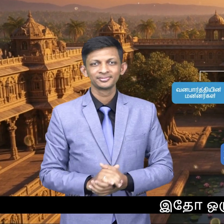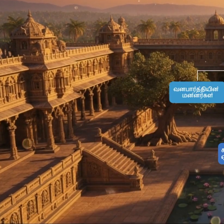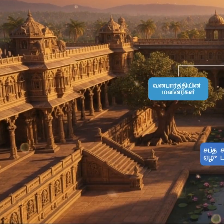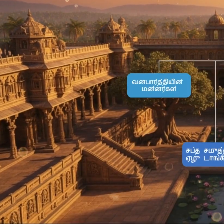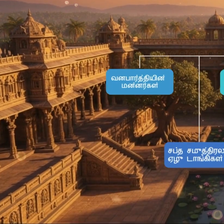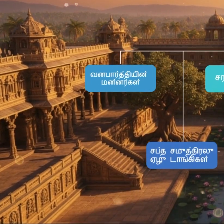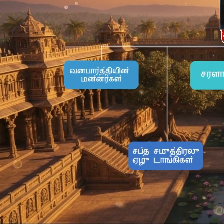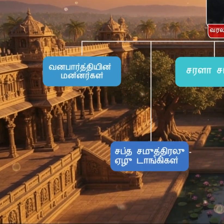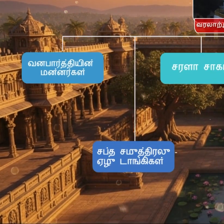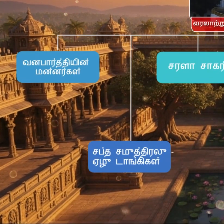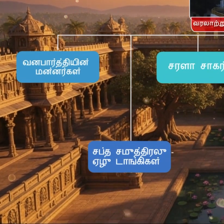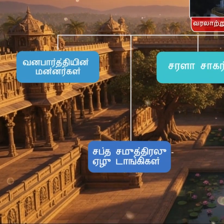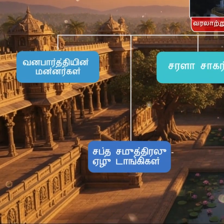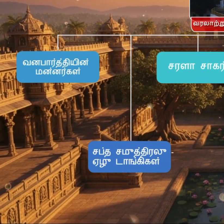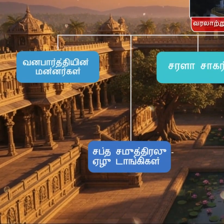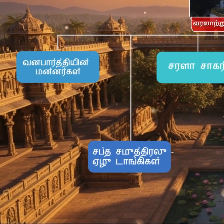வரைபடம்.